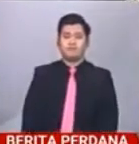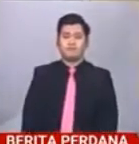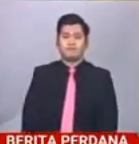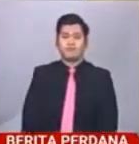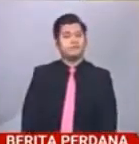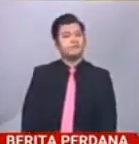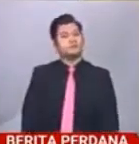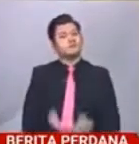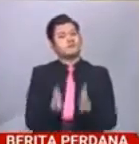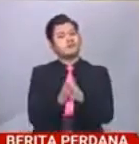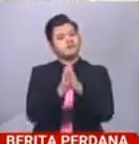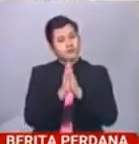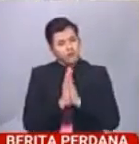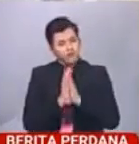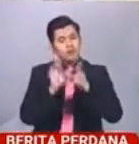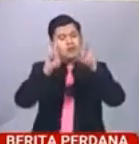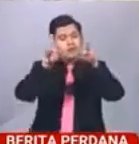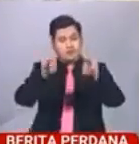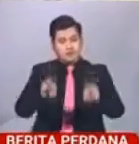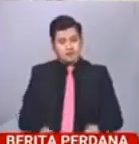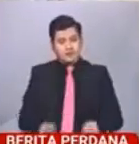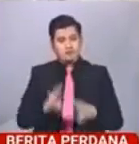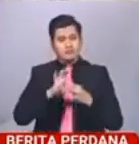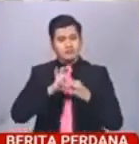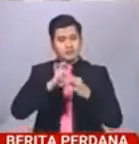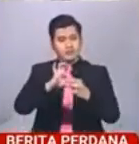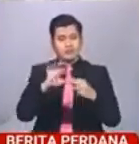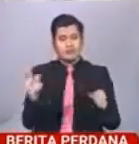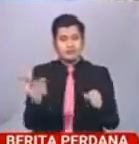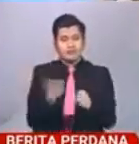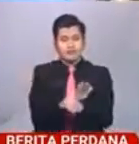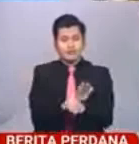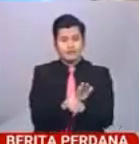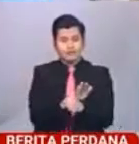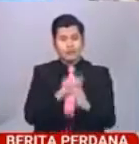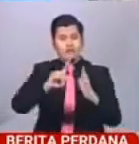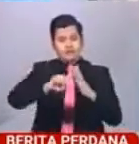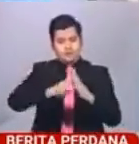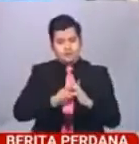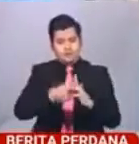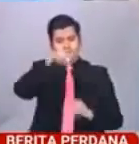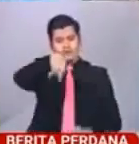Beliau meminta rakyat terus memberi kerjasama penuh kepada penguatkuasaan Perintah Kawalan